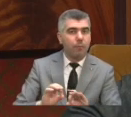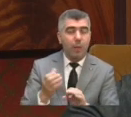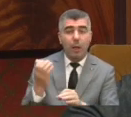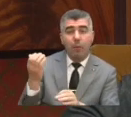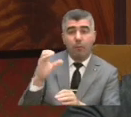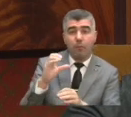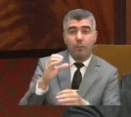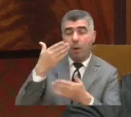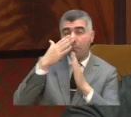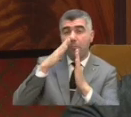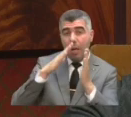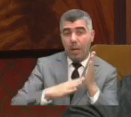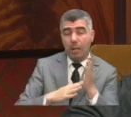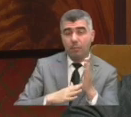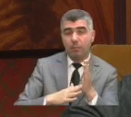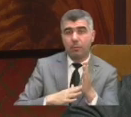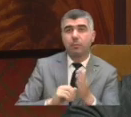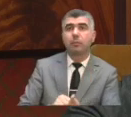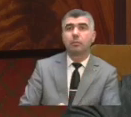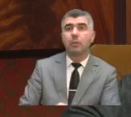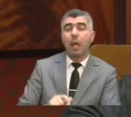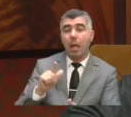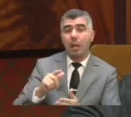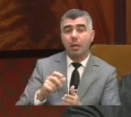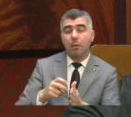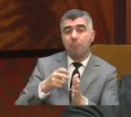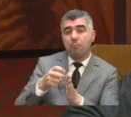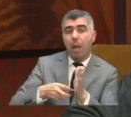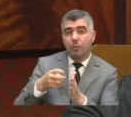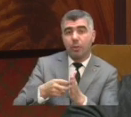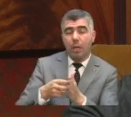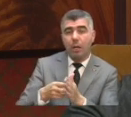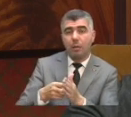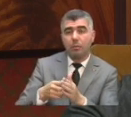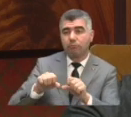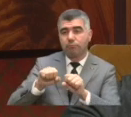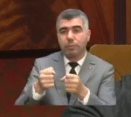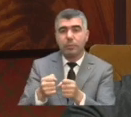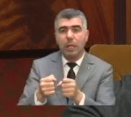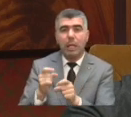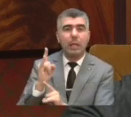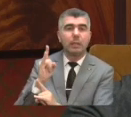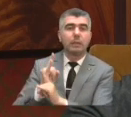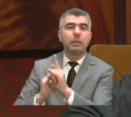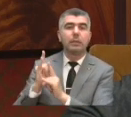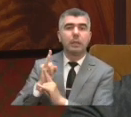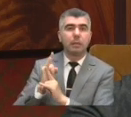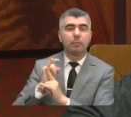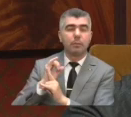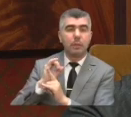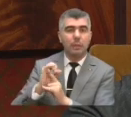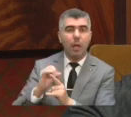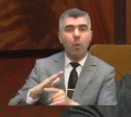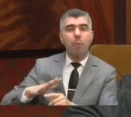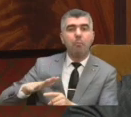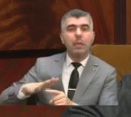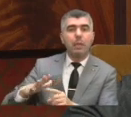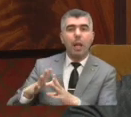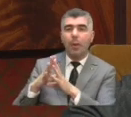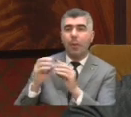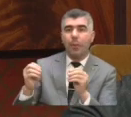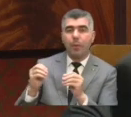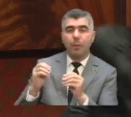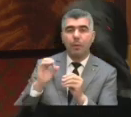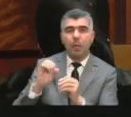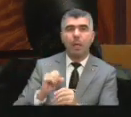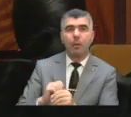تتضرر بلحقاش ان قطارات متهالكه وسكك متهالكه ومدن دون قطارات وقطار